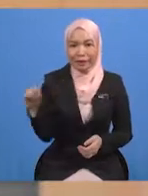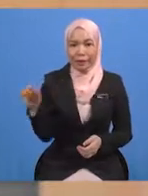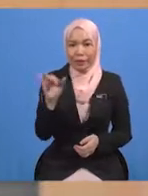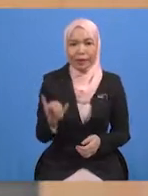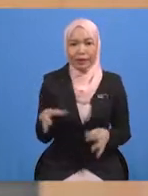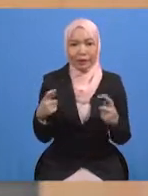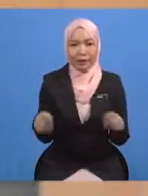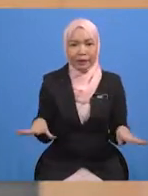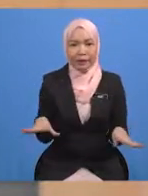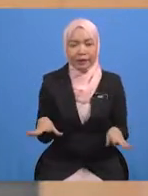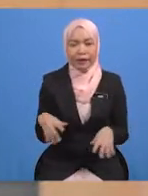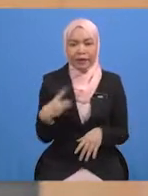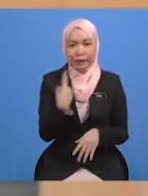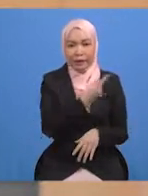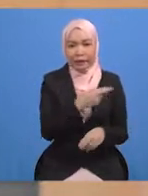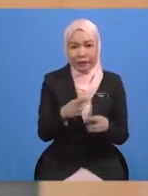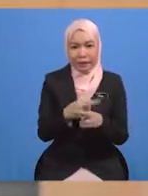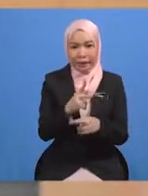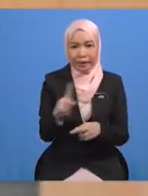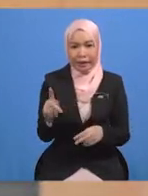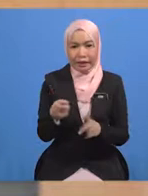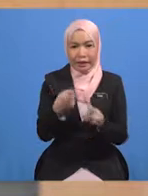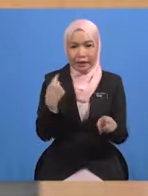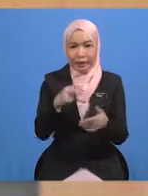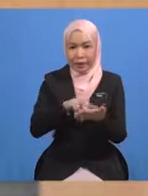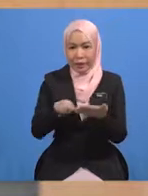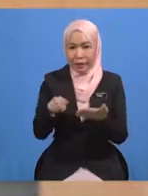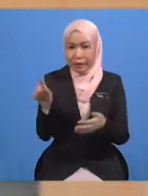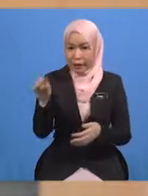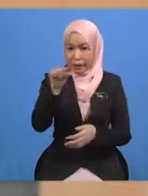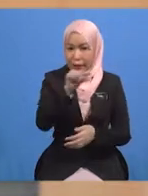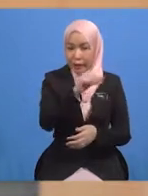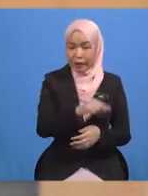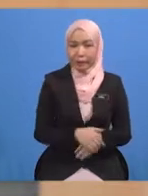telah diringkaskan daripada bacaan gelombang.